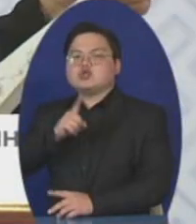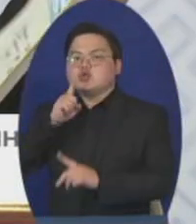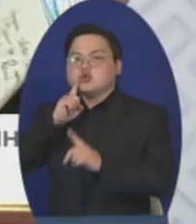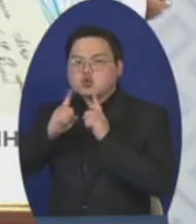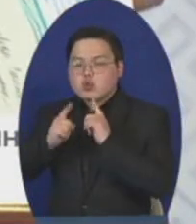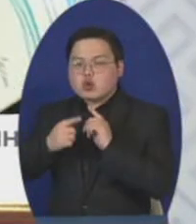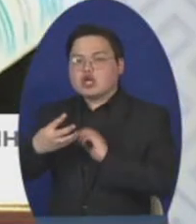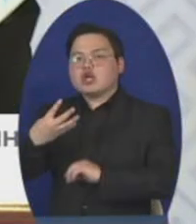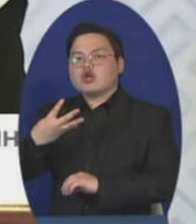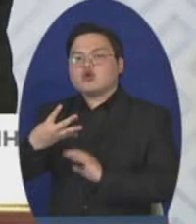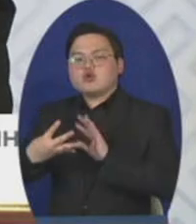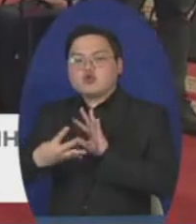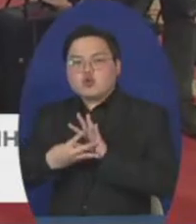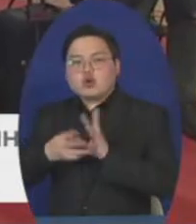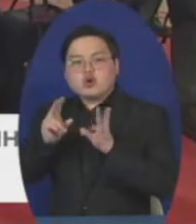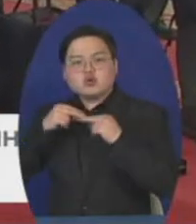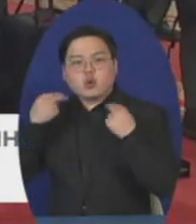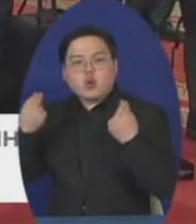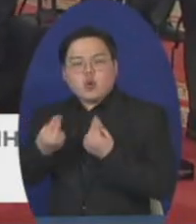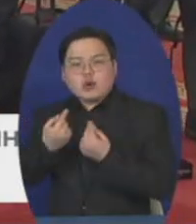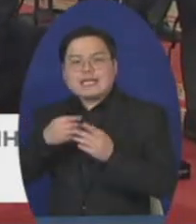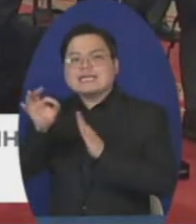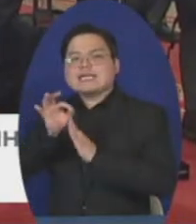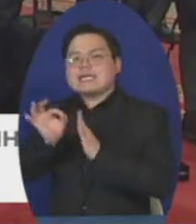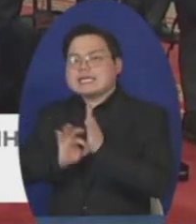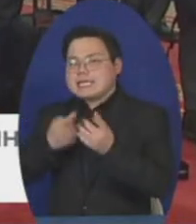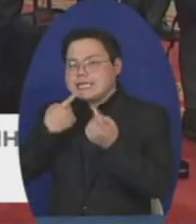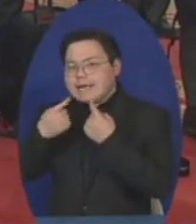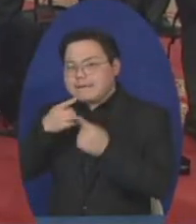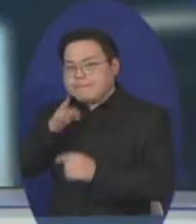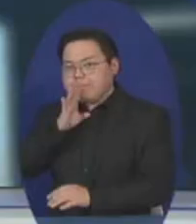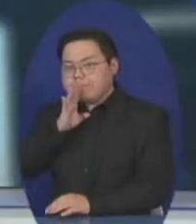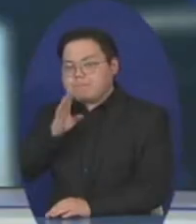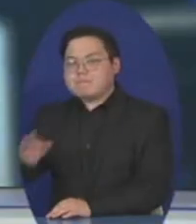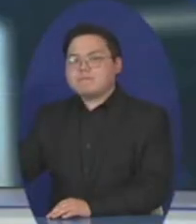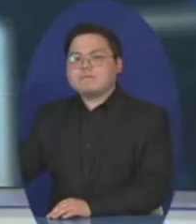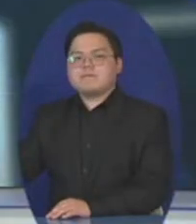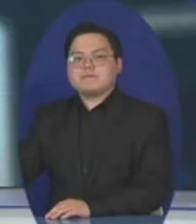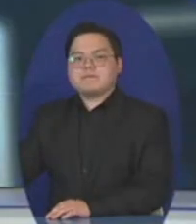зөвлөлийн 94-р чуулган дээр хилэлцэх юм байна. Монгол улс 2